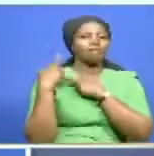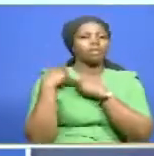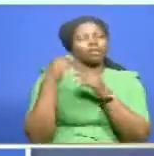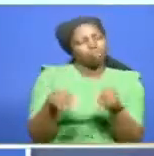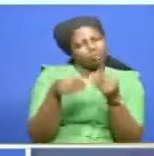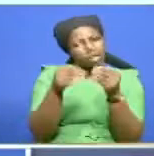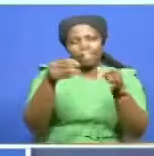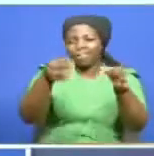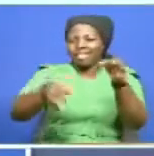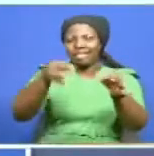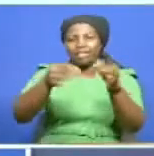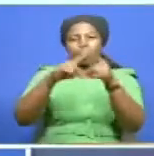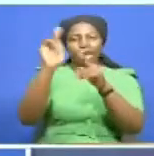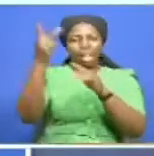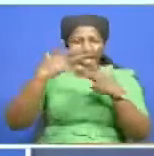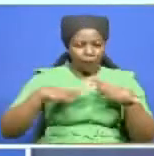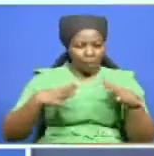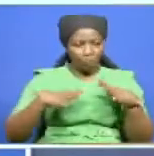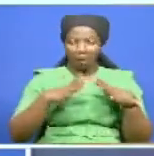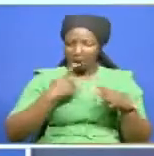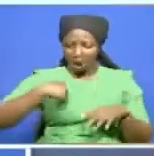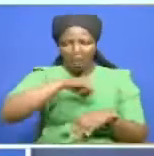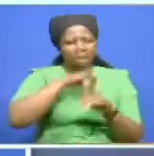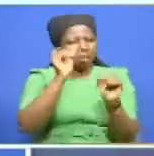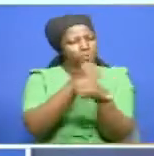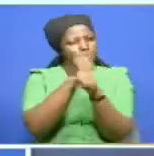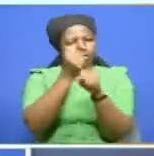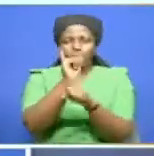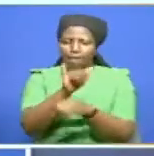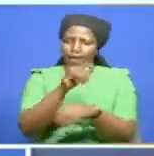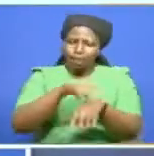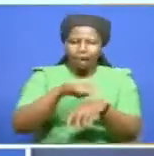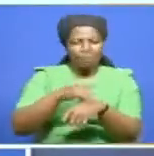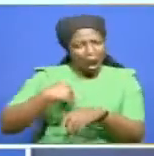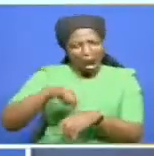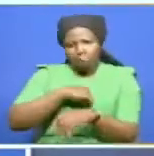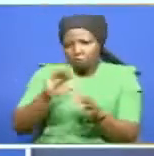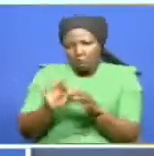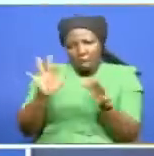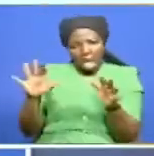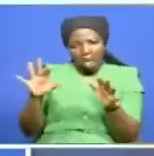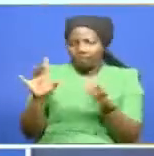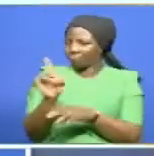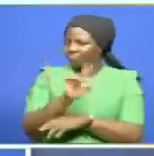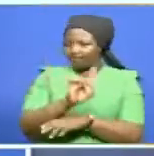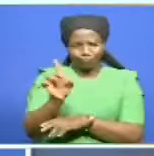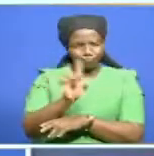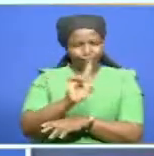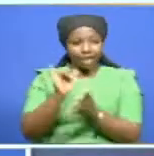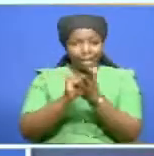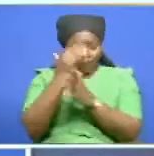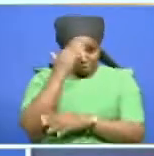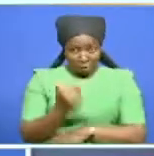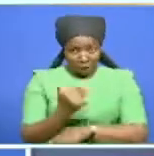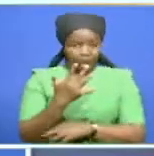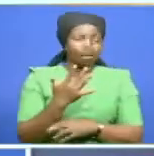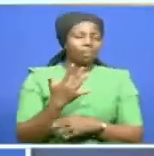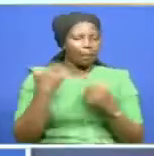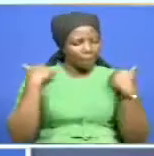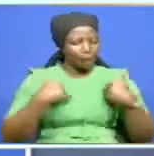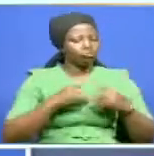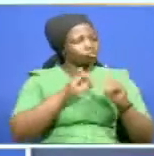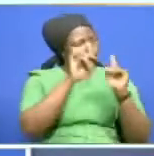yao. Na hatuwezi kufanya hiyo tukitengana. Na ndipo mnaona mimi nikienda kutafuta